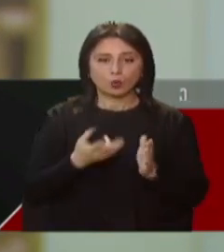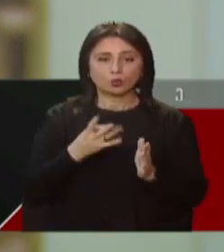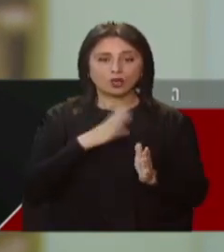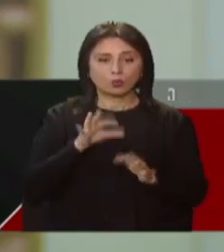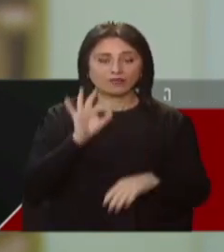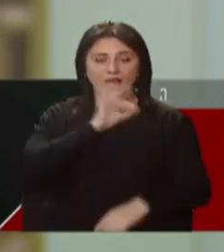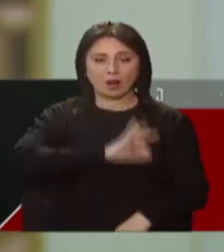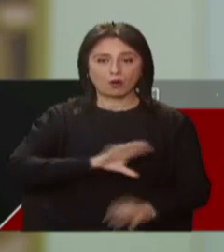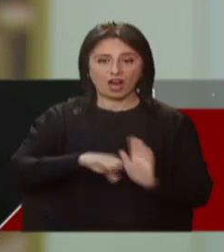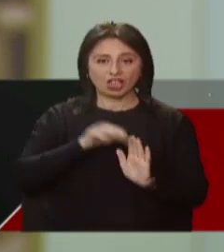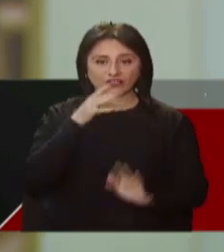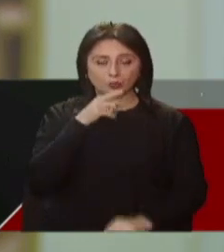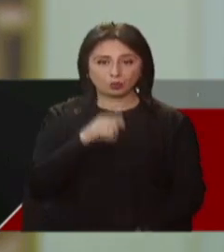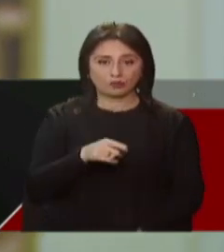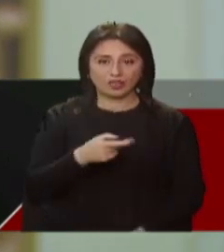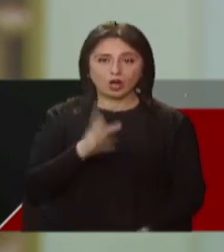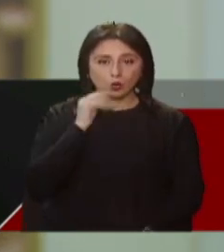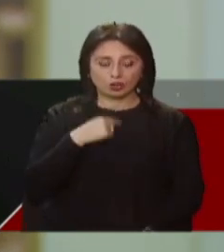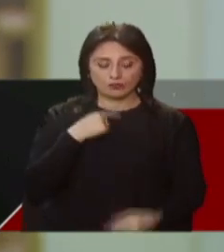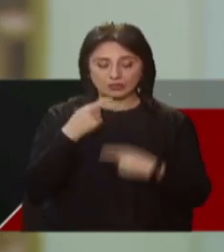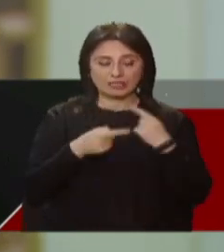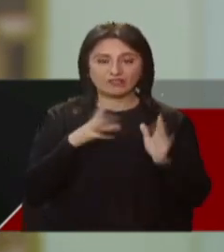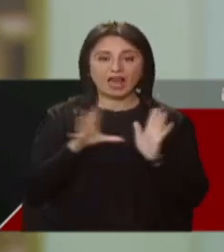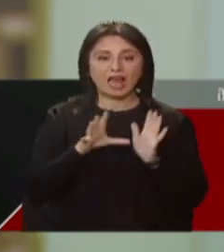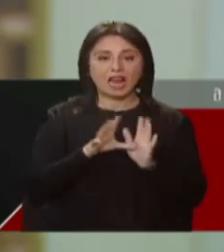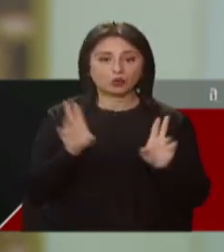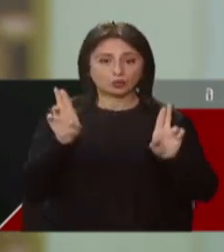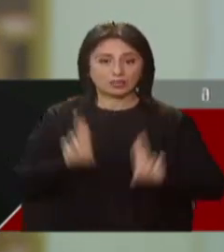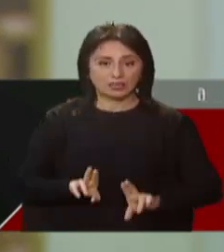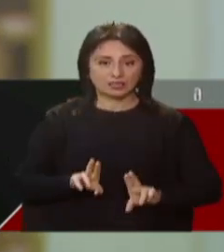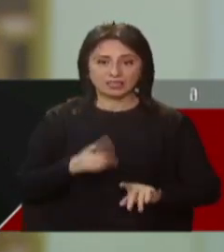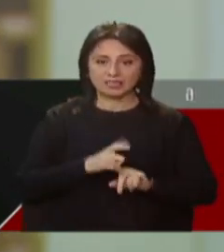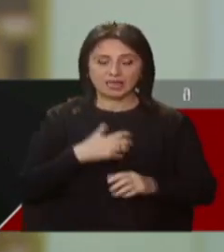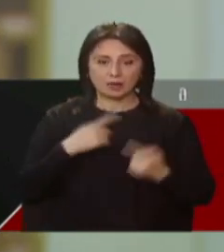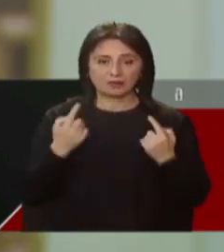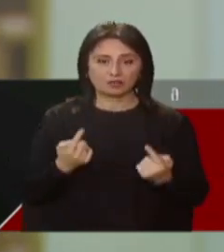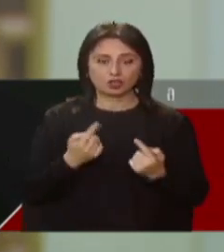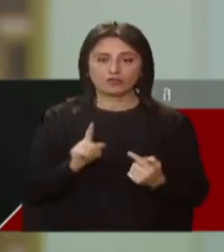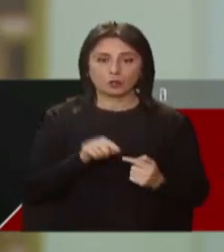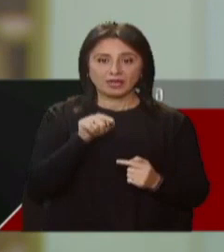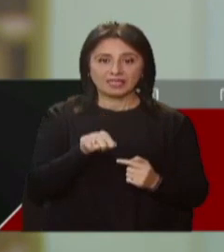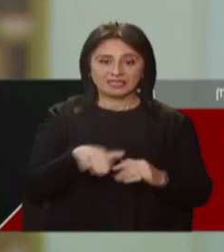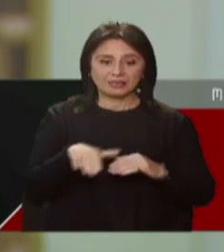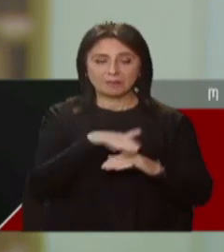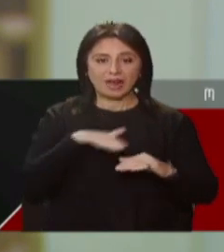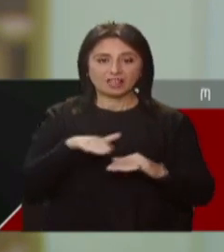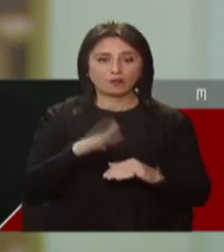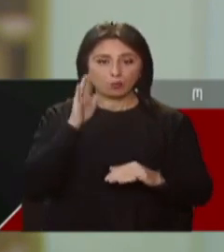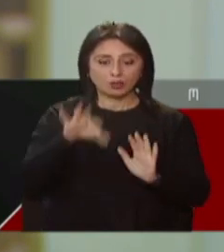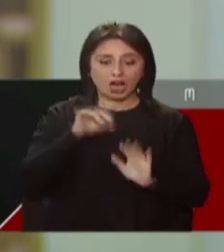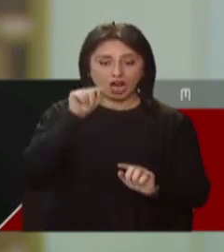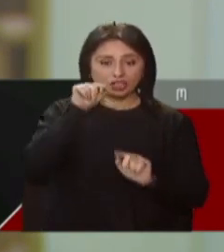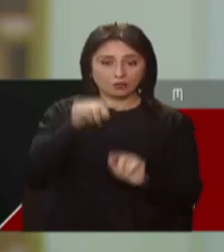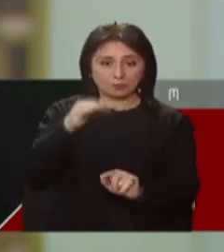იყოს გამოყენებული არჩევნებში, იმიტომ რომ შესაძლოა ვსაუბროთ ელექტრონულ წესზე, ძალიან მნიშვნელოვანია, რომ ის პლატფორმა, რომელიც იქნება